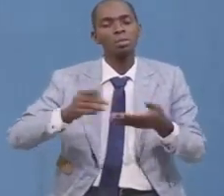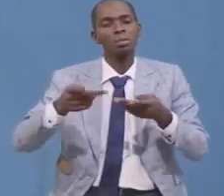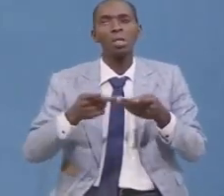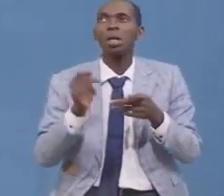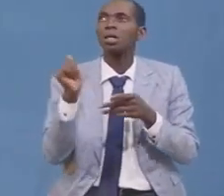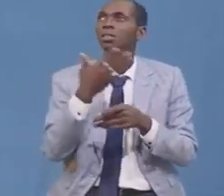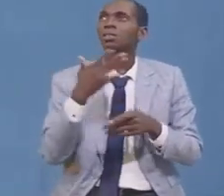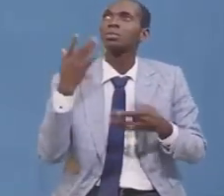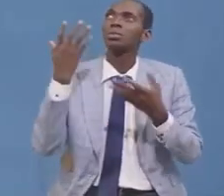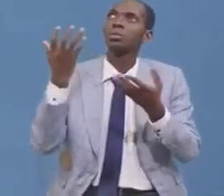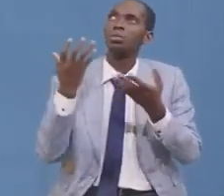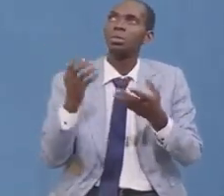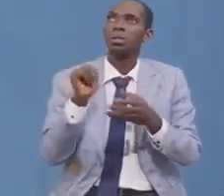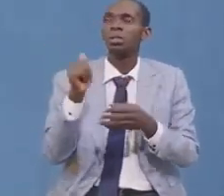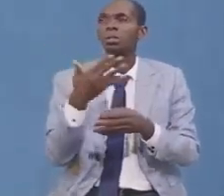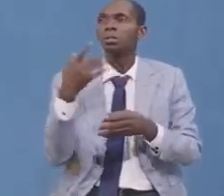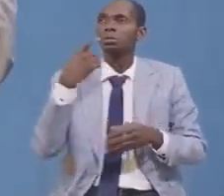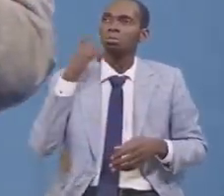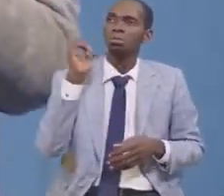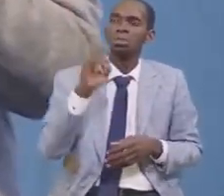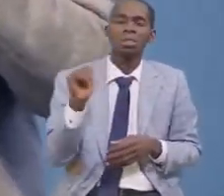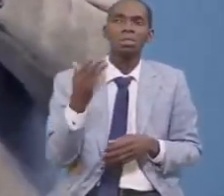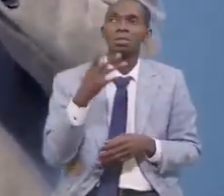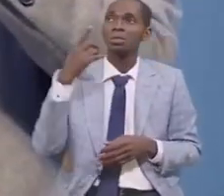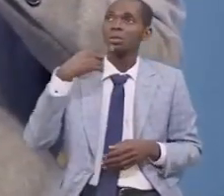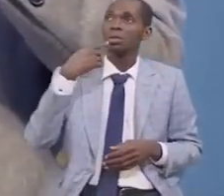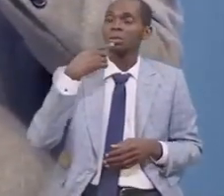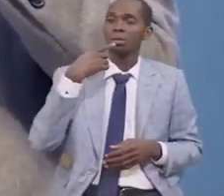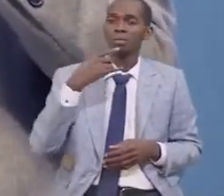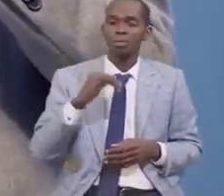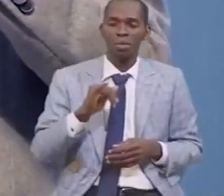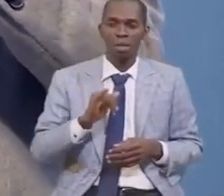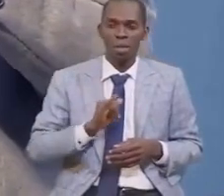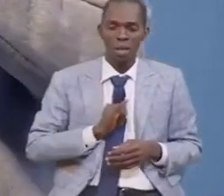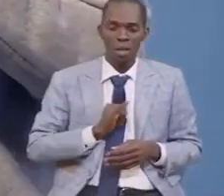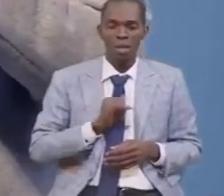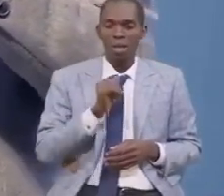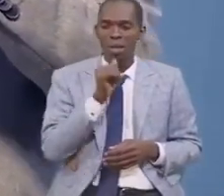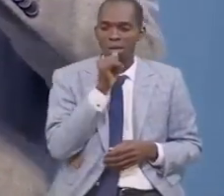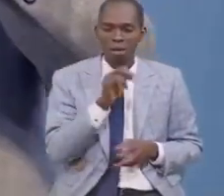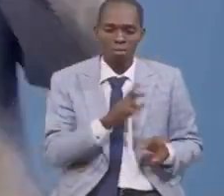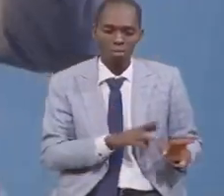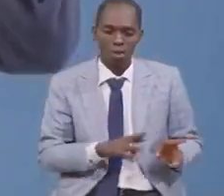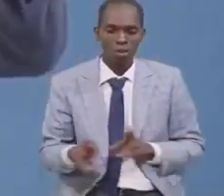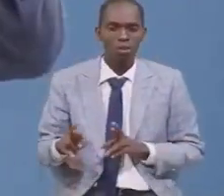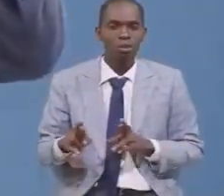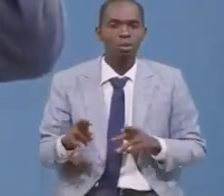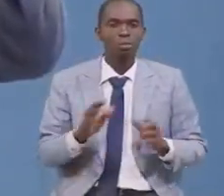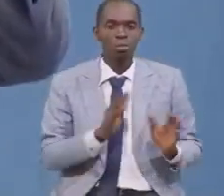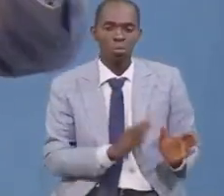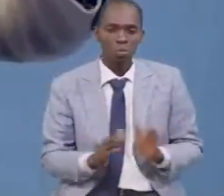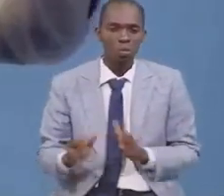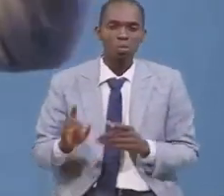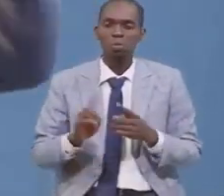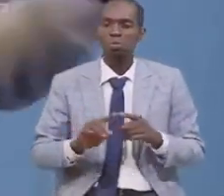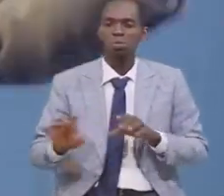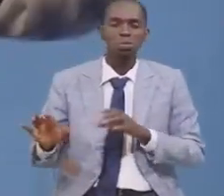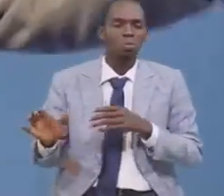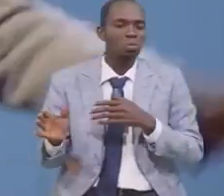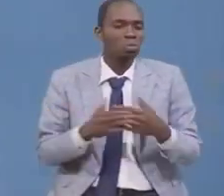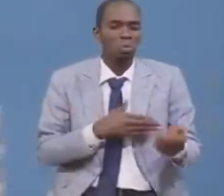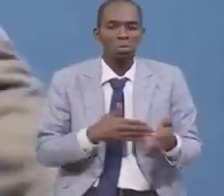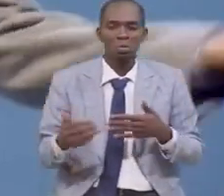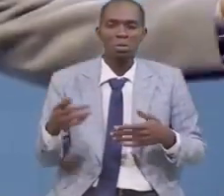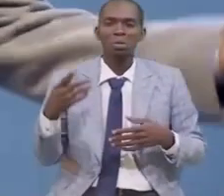you command, anything you say, I am ready to do whatsoever the